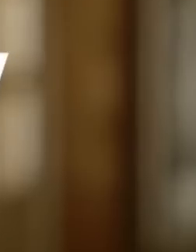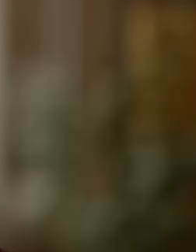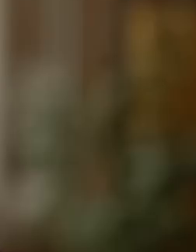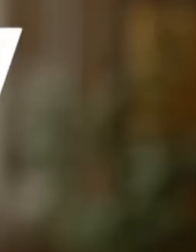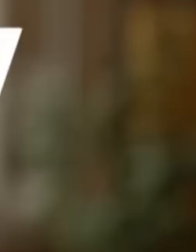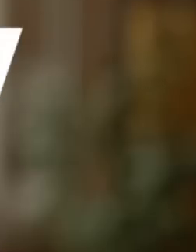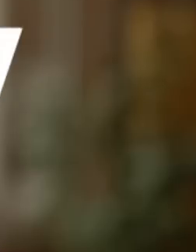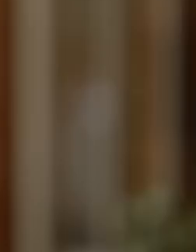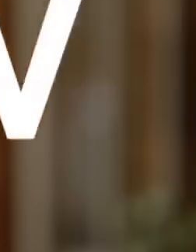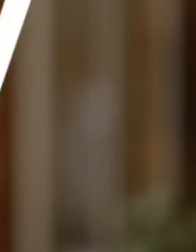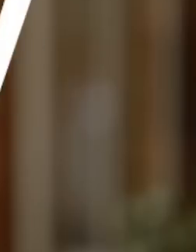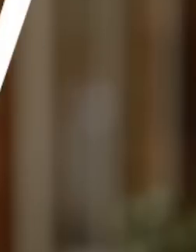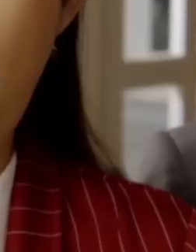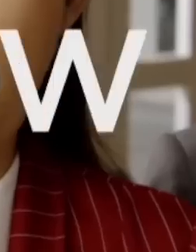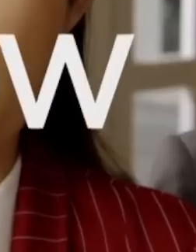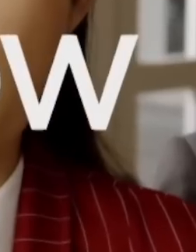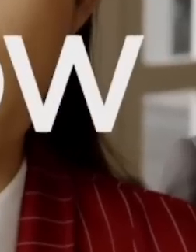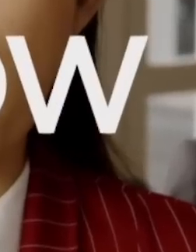Wow!